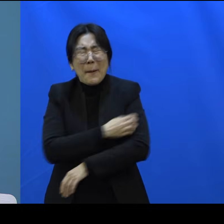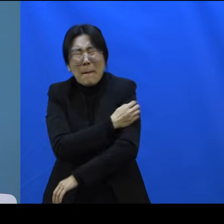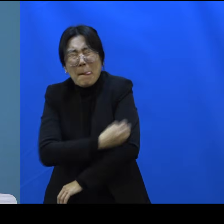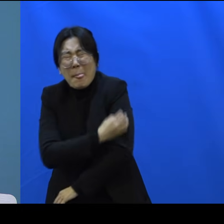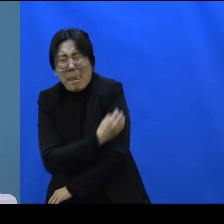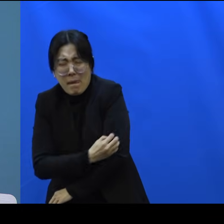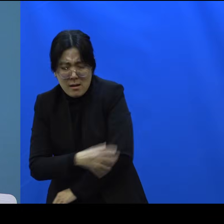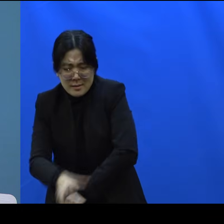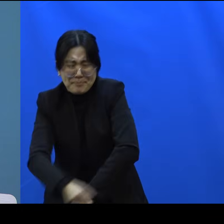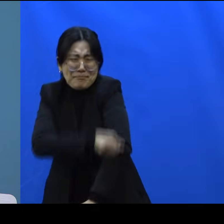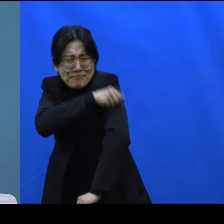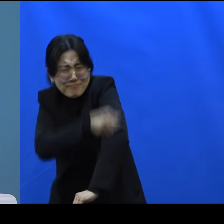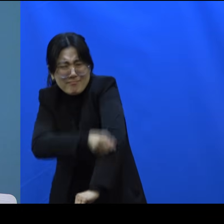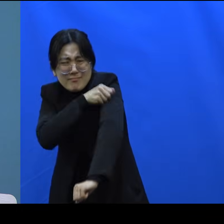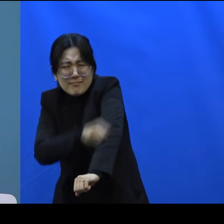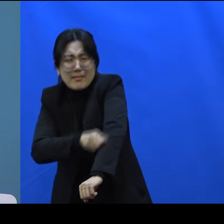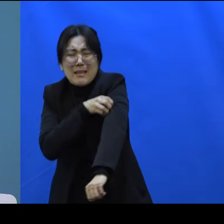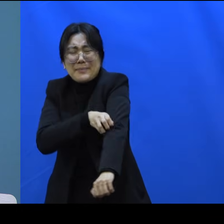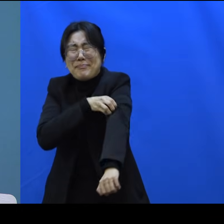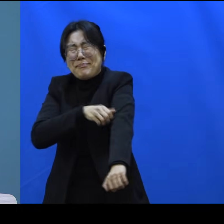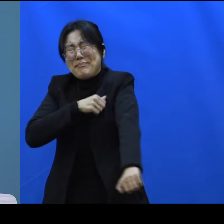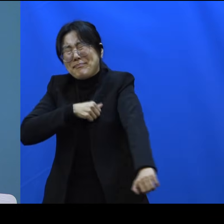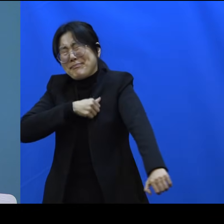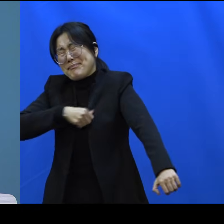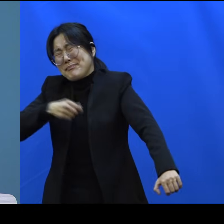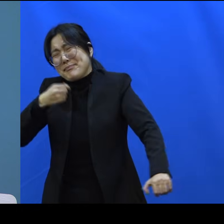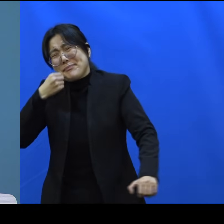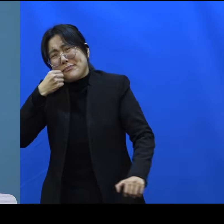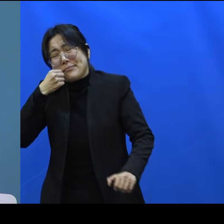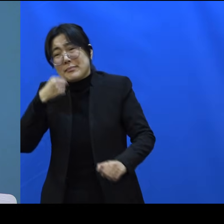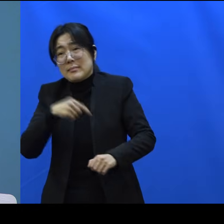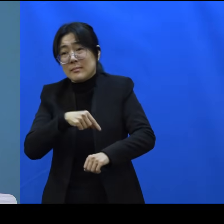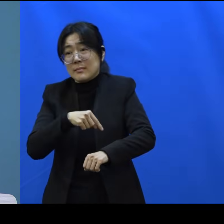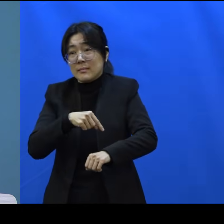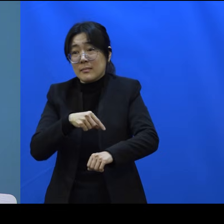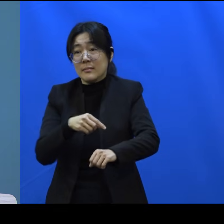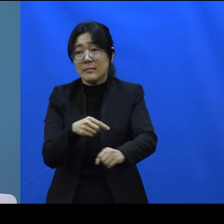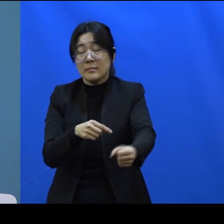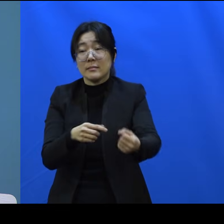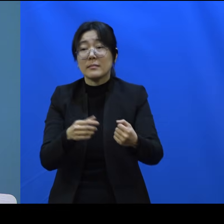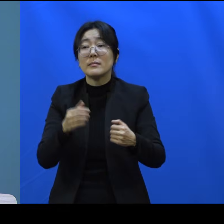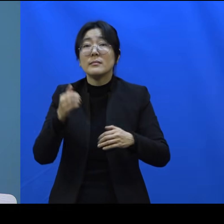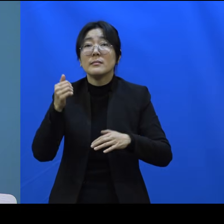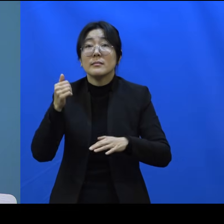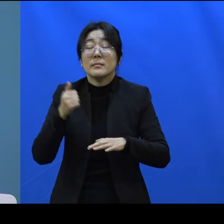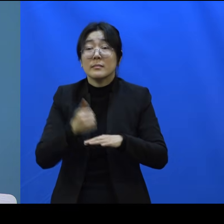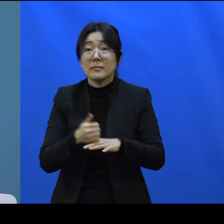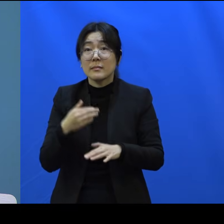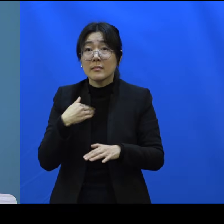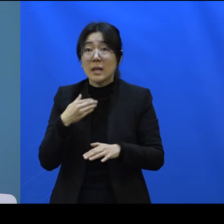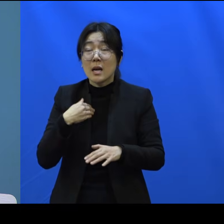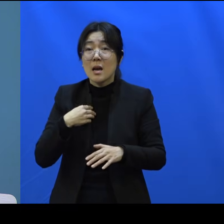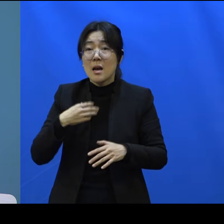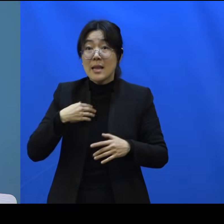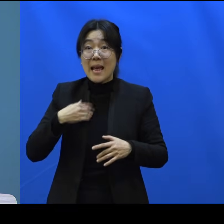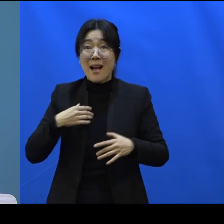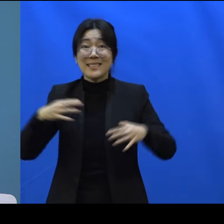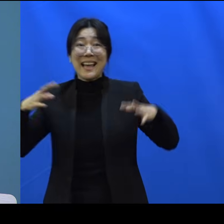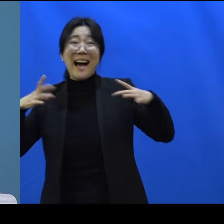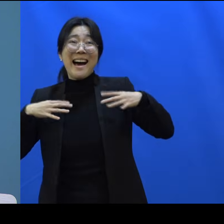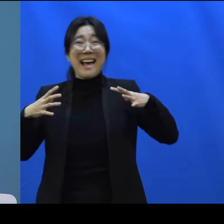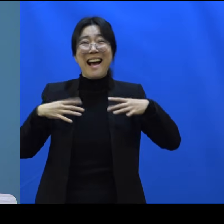어마어마한 경험을 했는데 그 경험 대신에 그 경험이 자기 자신을 교만하게 만들 뻔했는데 자랑할